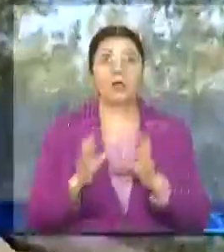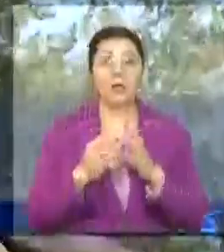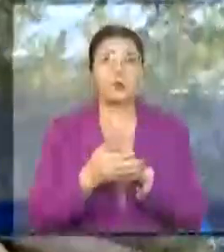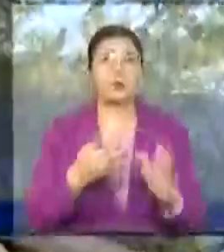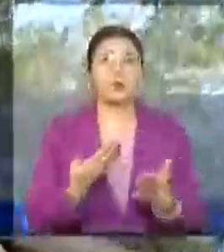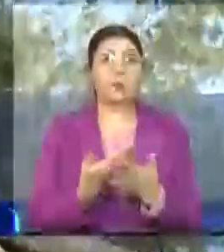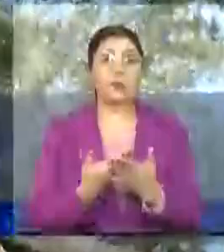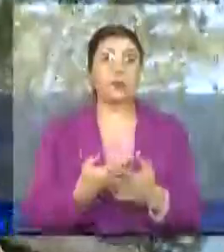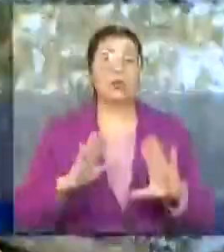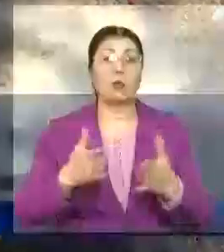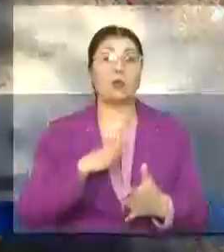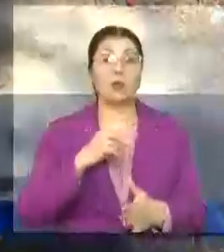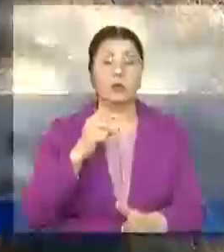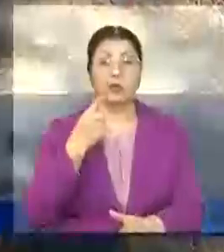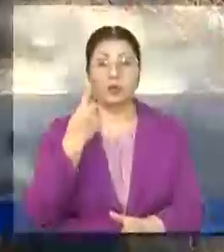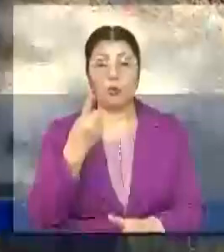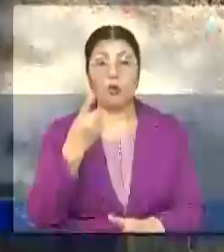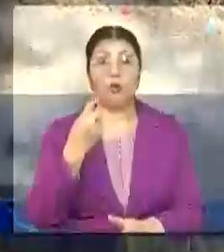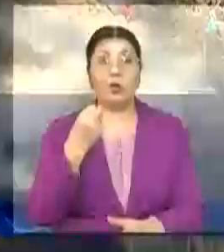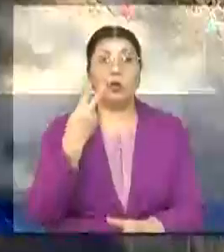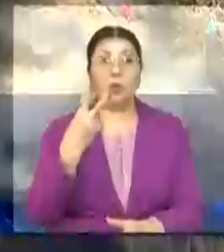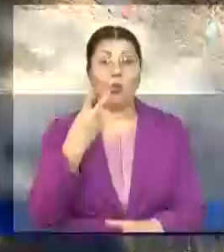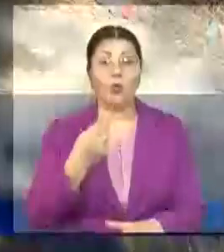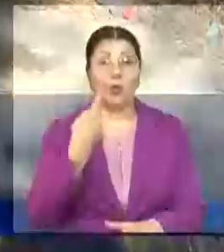оқыс оқиға болса, 101 және 112 құтқару